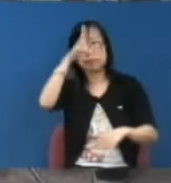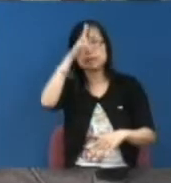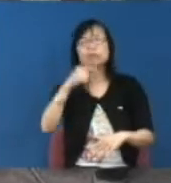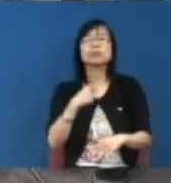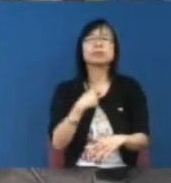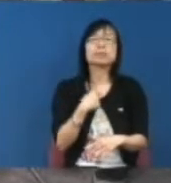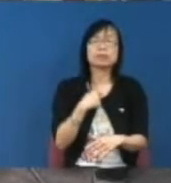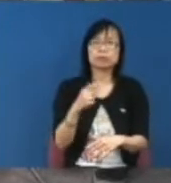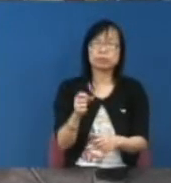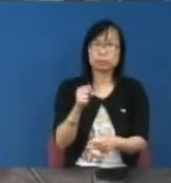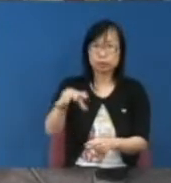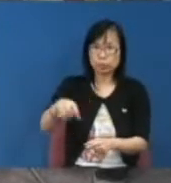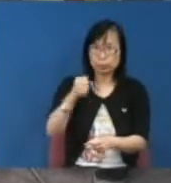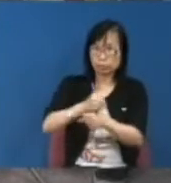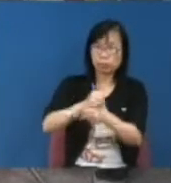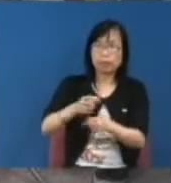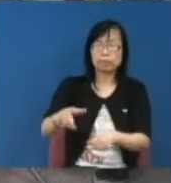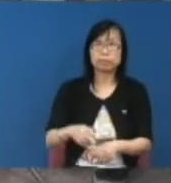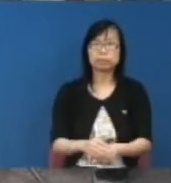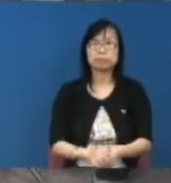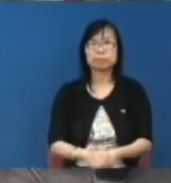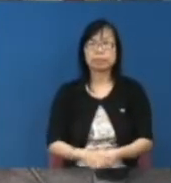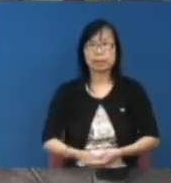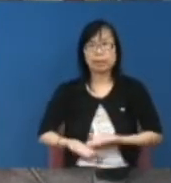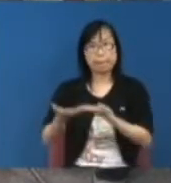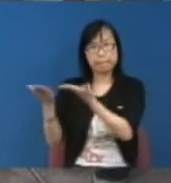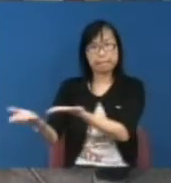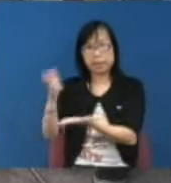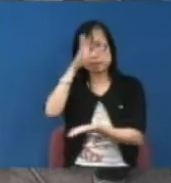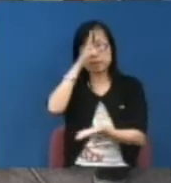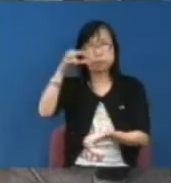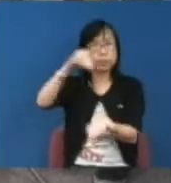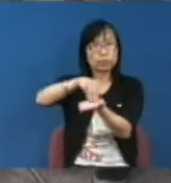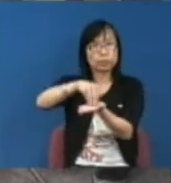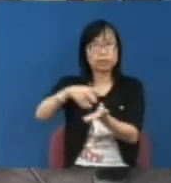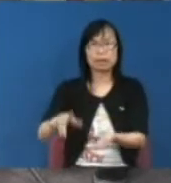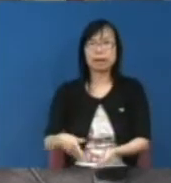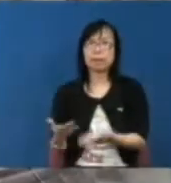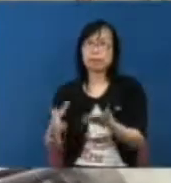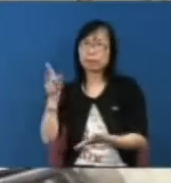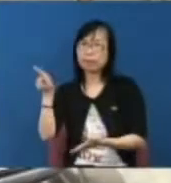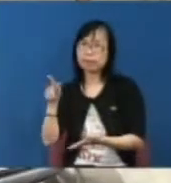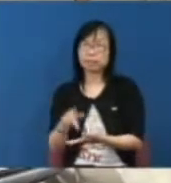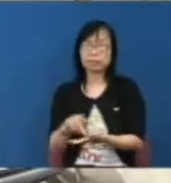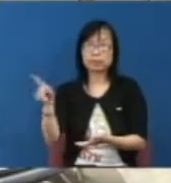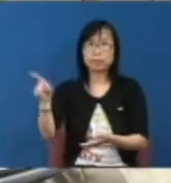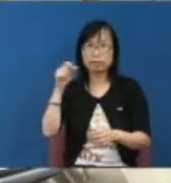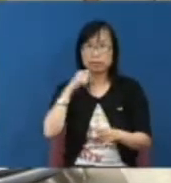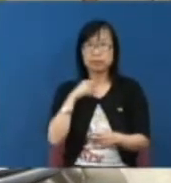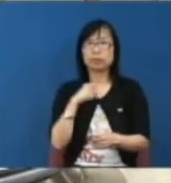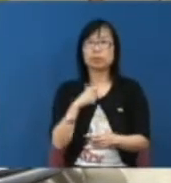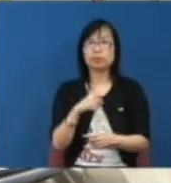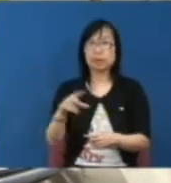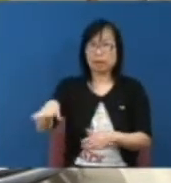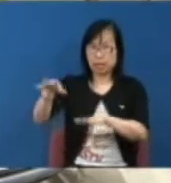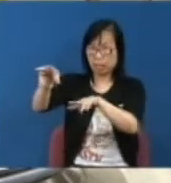嚇？呢方面我係覺得個政府即係交翻俾政府去決定咯。係 啦，咁或者 Keith， 你譬如你作為一個在